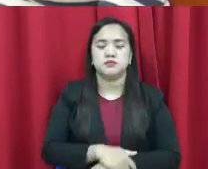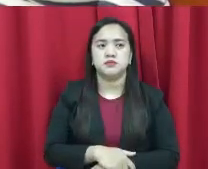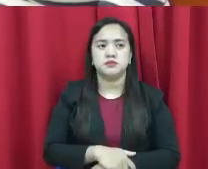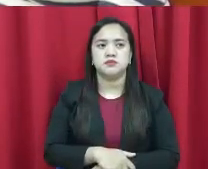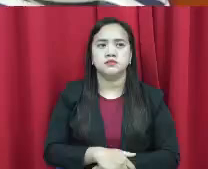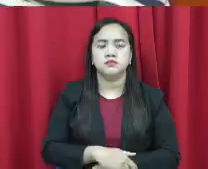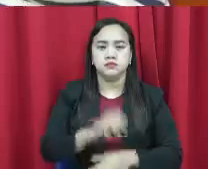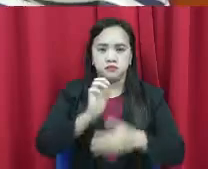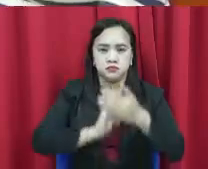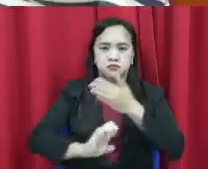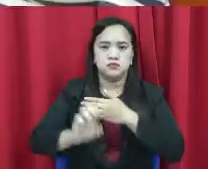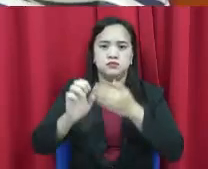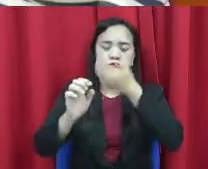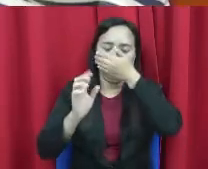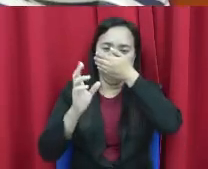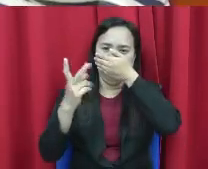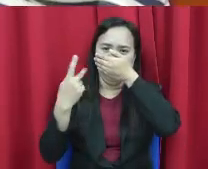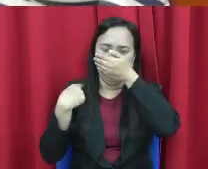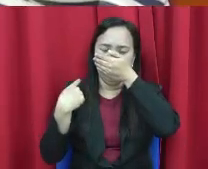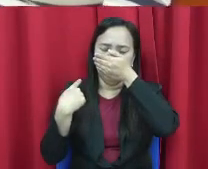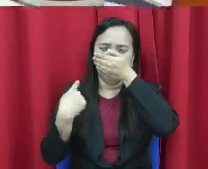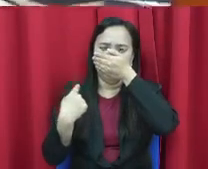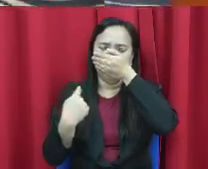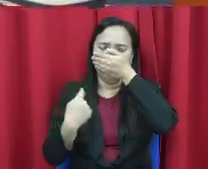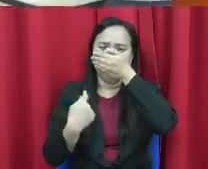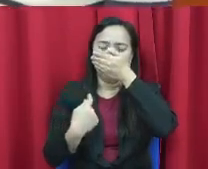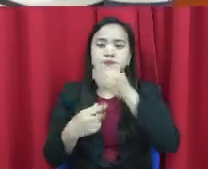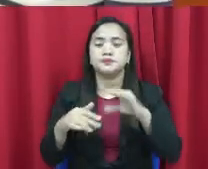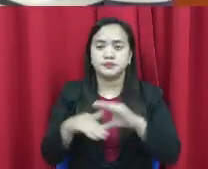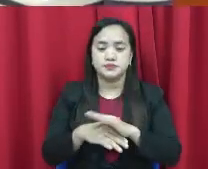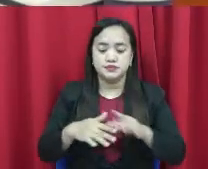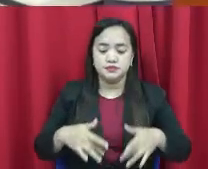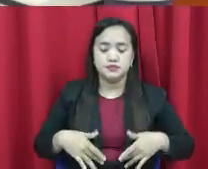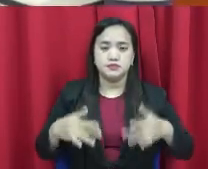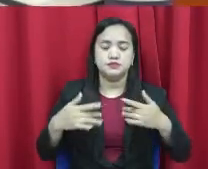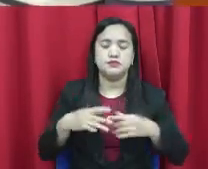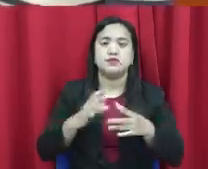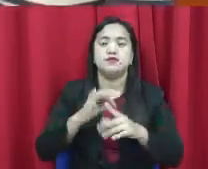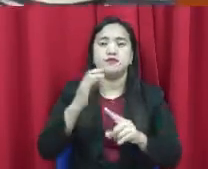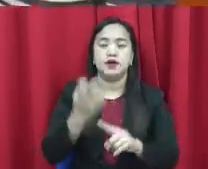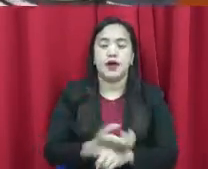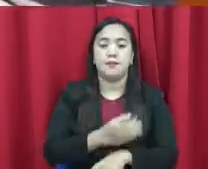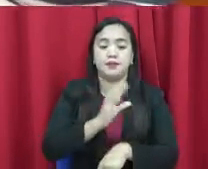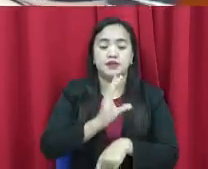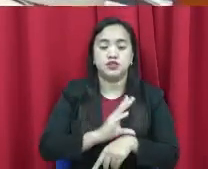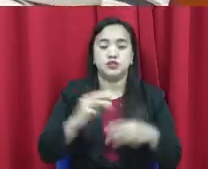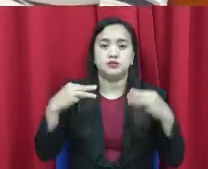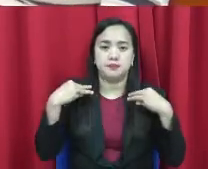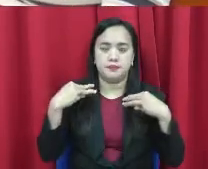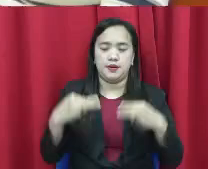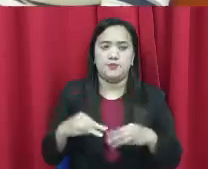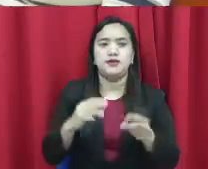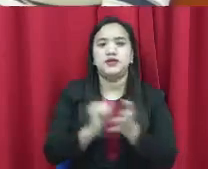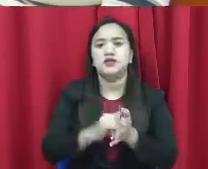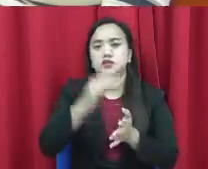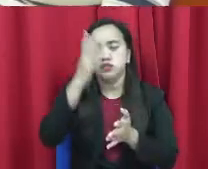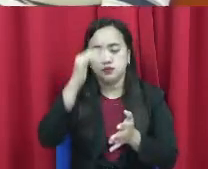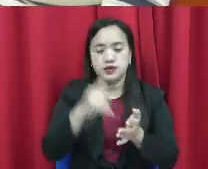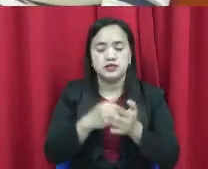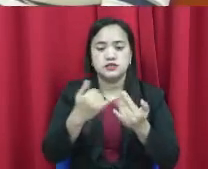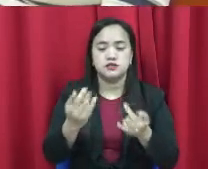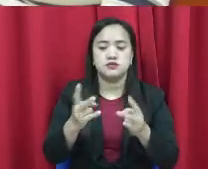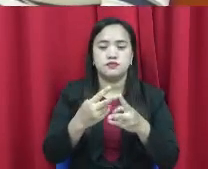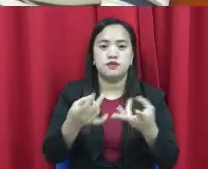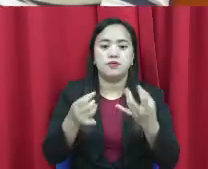maipasok at ma- include ang Panginoon sa sa buhay ng ng mga business man po natin kaya nga ganun din po sa